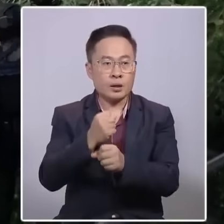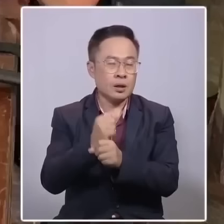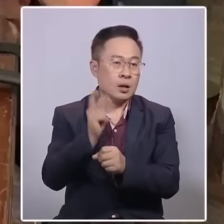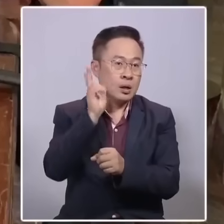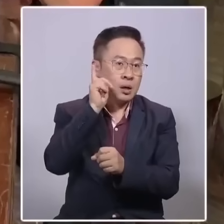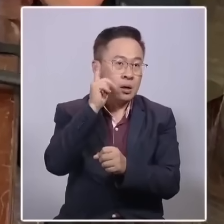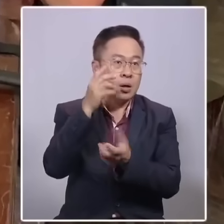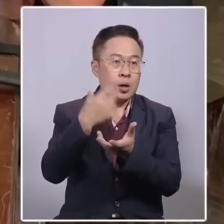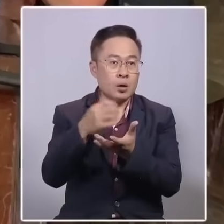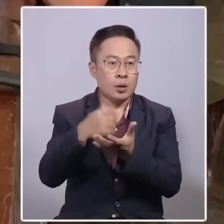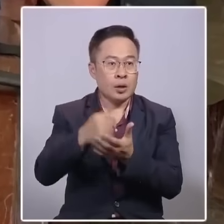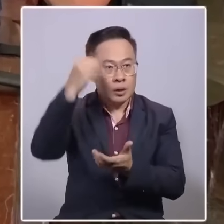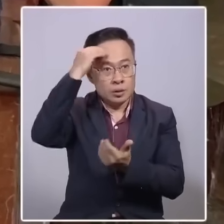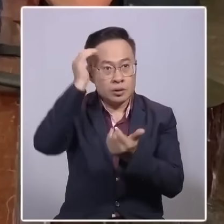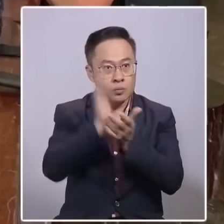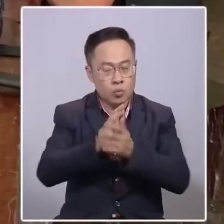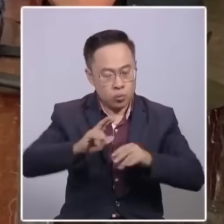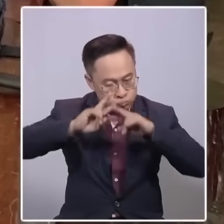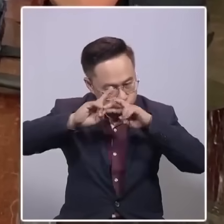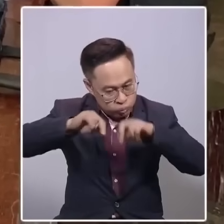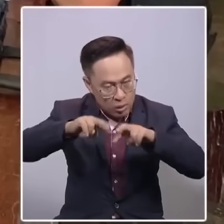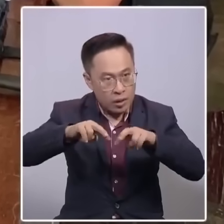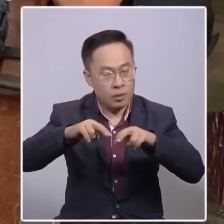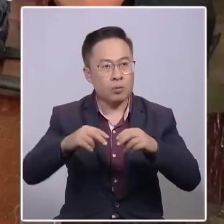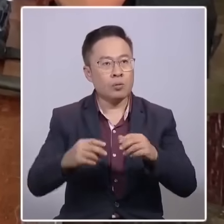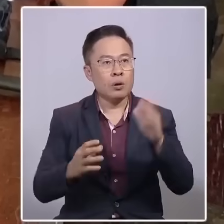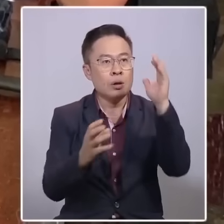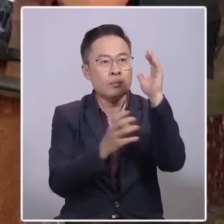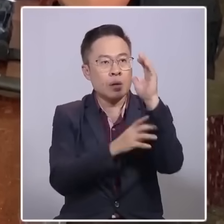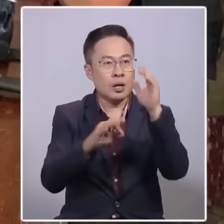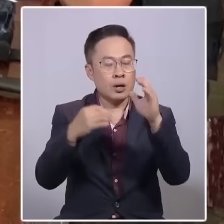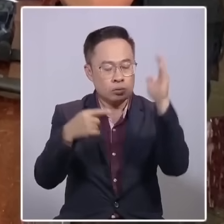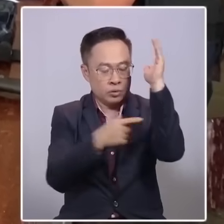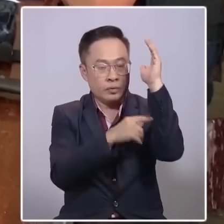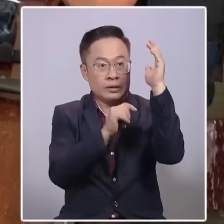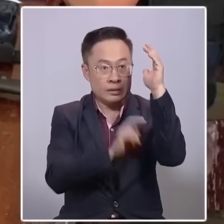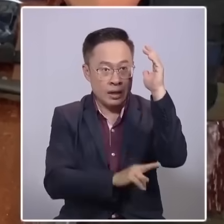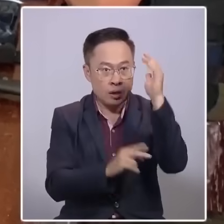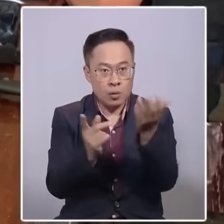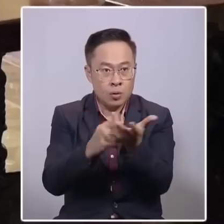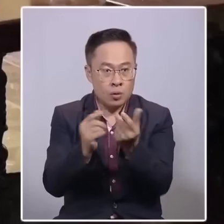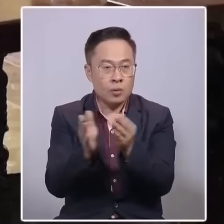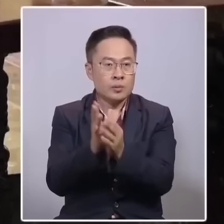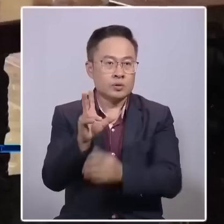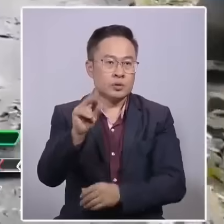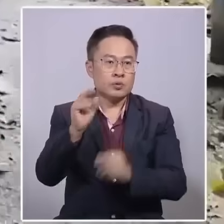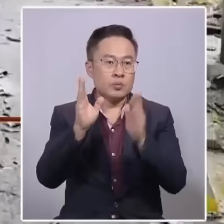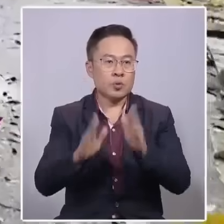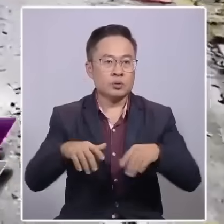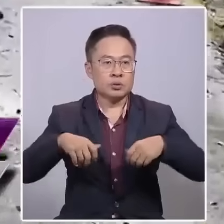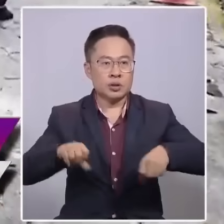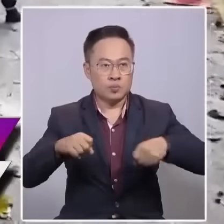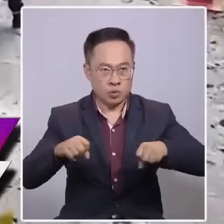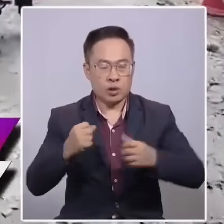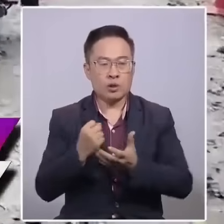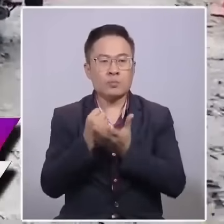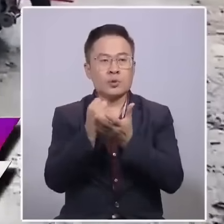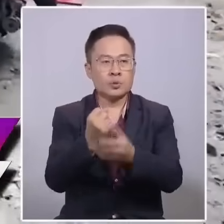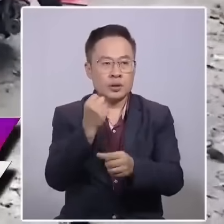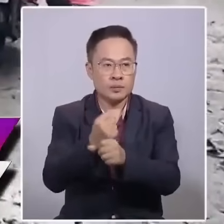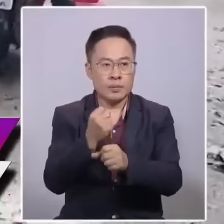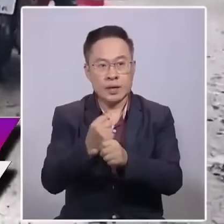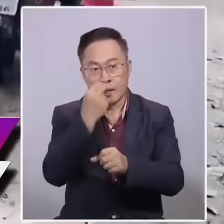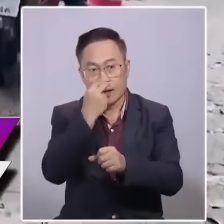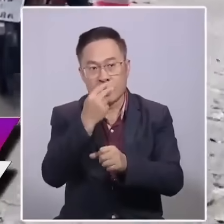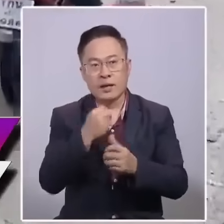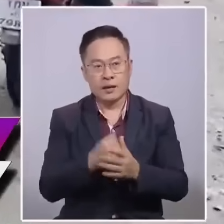ว่าตำรวจสืบสวนภูธรภาค 9นะฮะและตำรวจในพื้นที่จังหวัดตรังกว่า 30นายขี่จักรยานยนต์ขึ้นไปสนับสนุนกำลังเจ้าหน้าที่